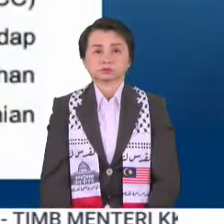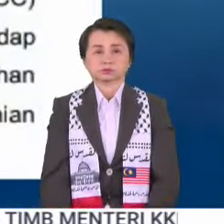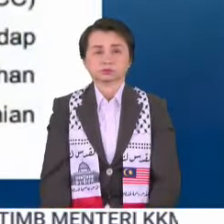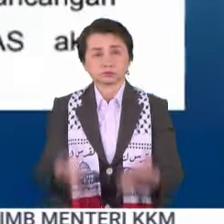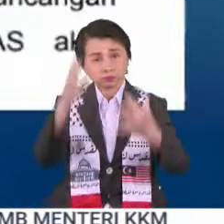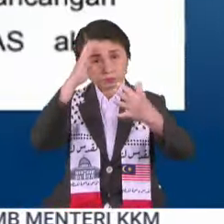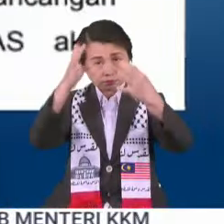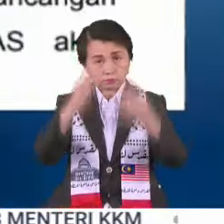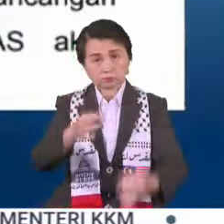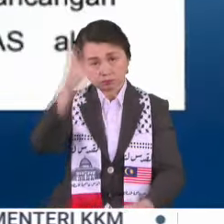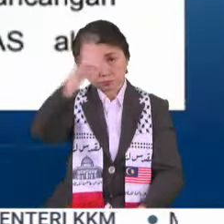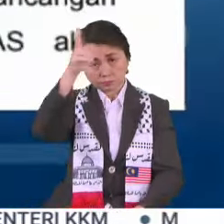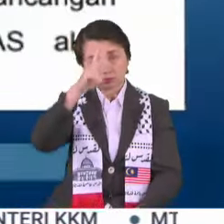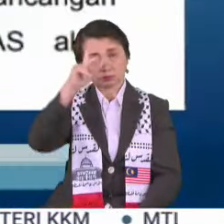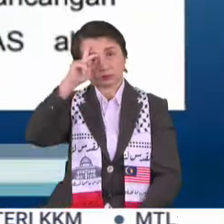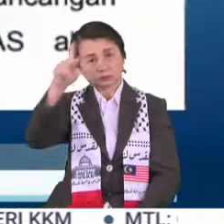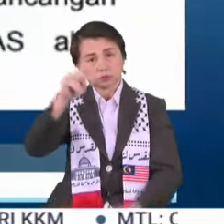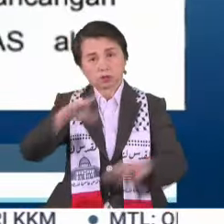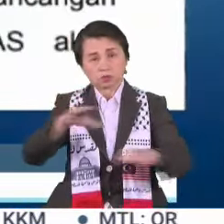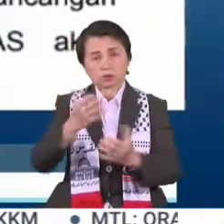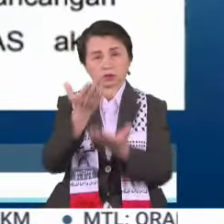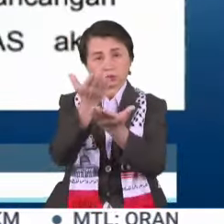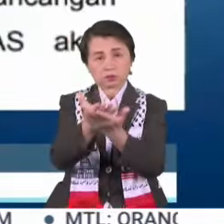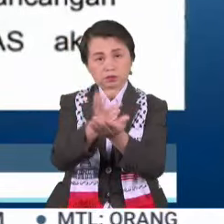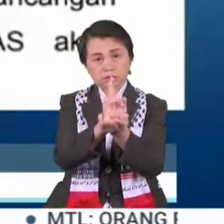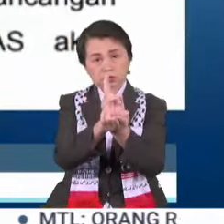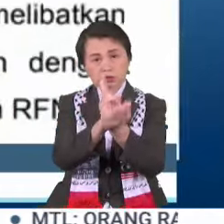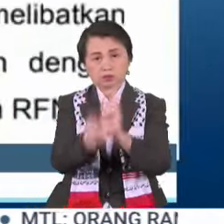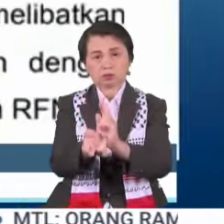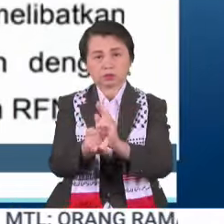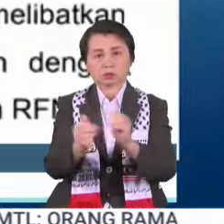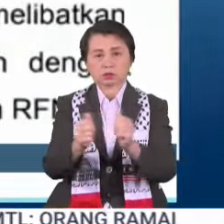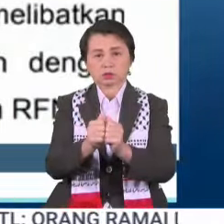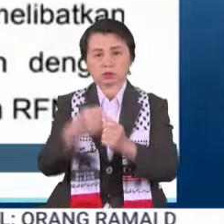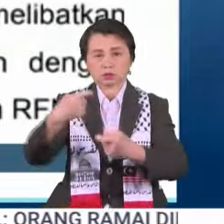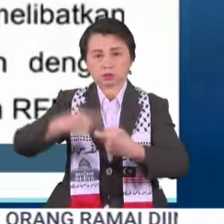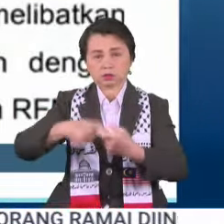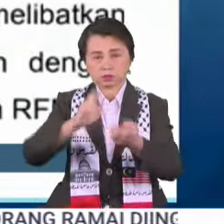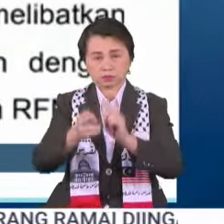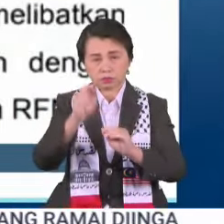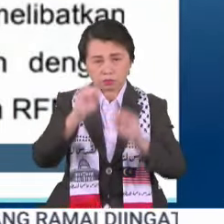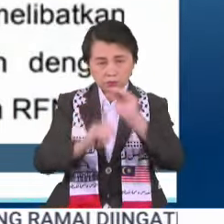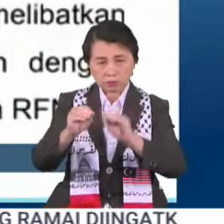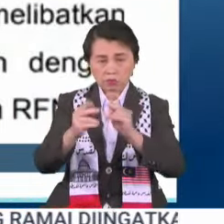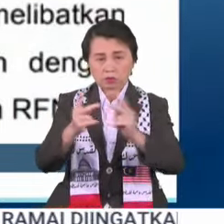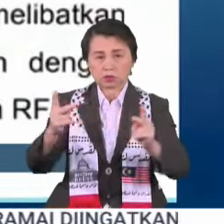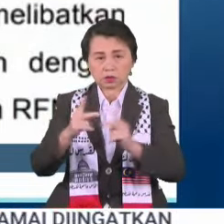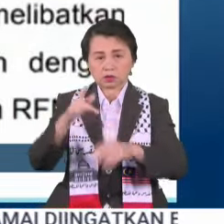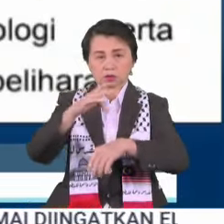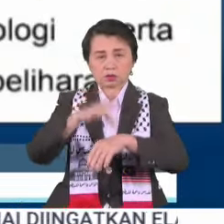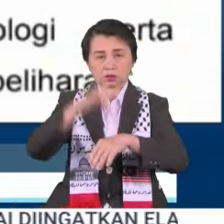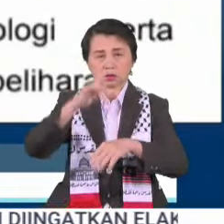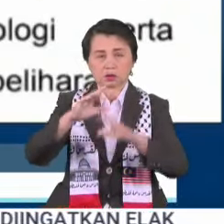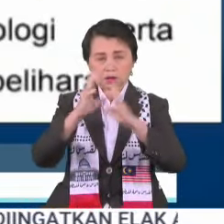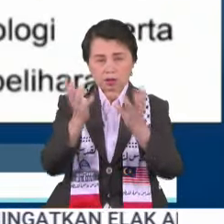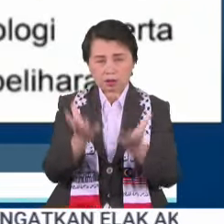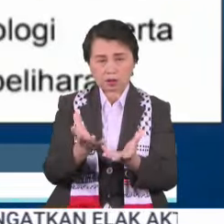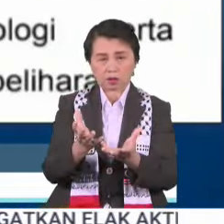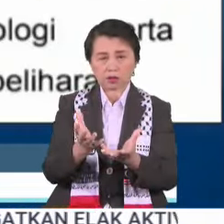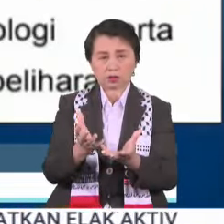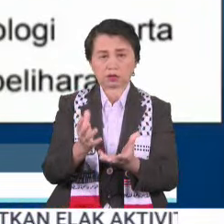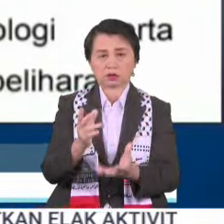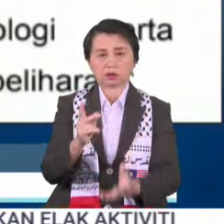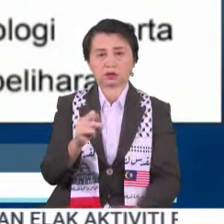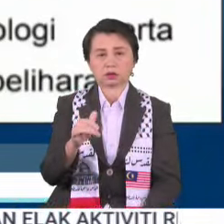Susulan keputusan Kerajaan Kelantan melaksana cadangan perubahan kepada Pelan Pembangunan Berkaitan Pengubahsuaian Kawasan Sensitif Alam Sekitar